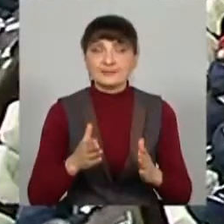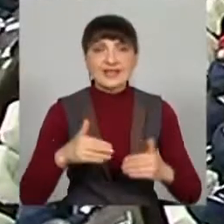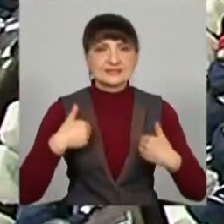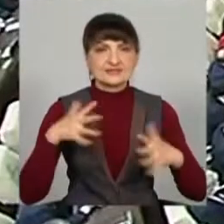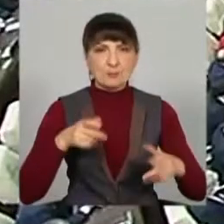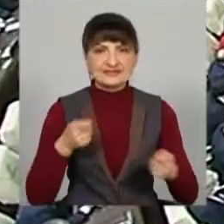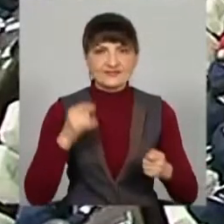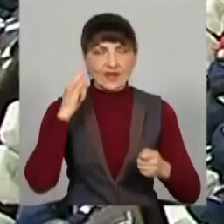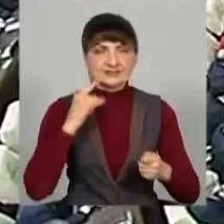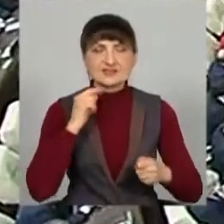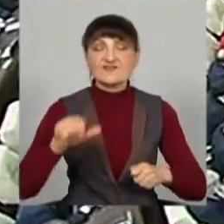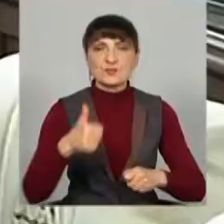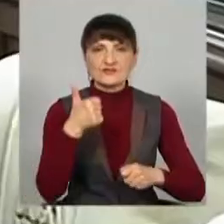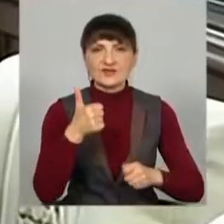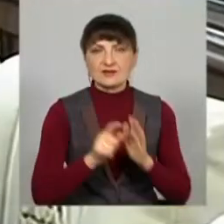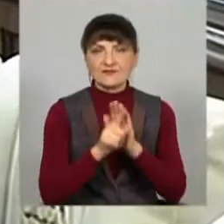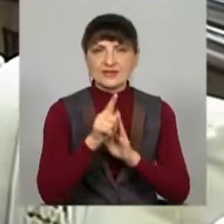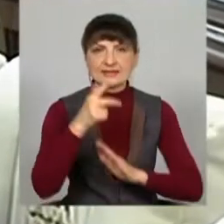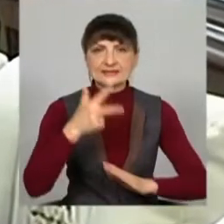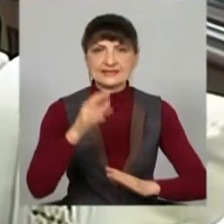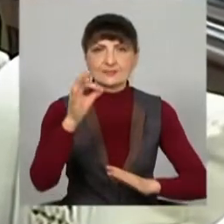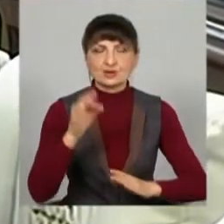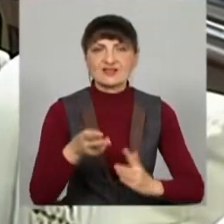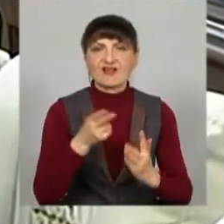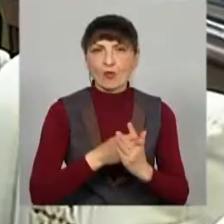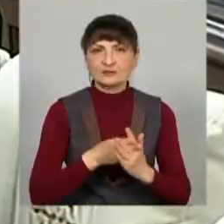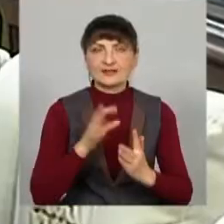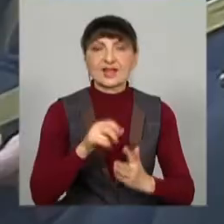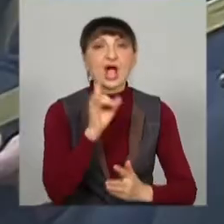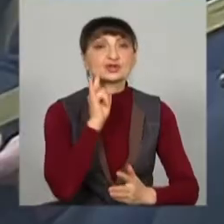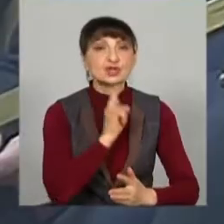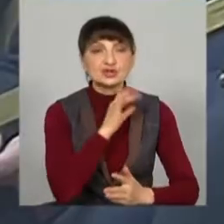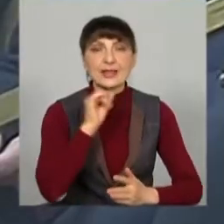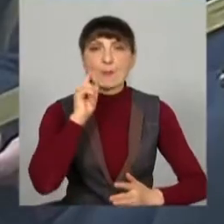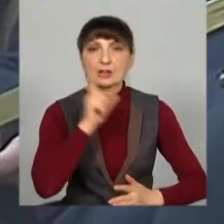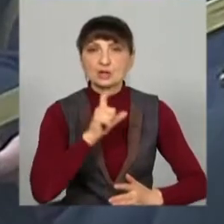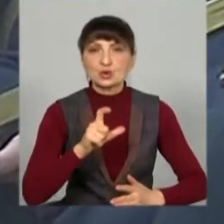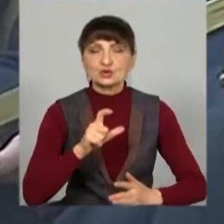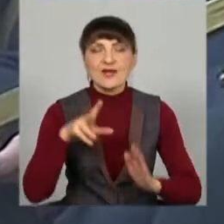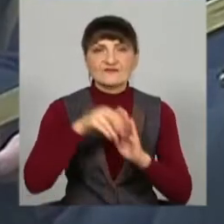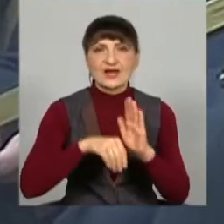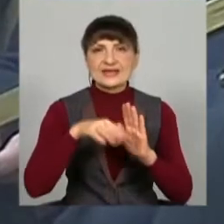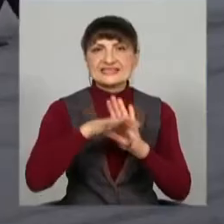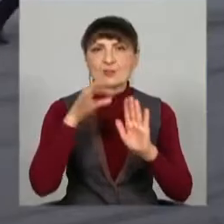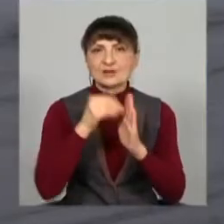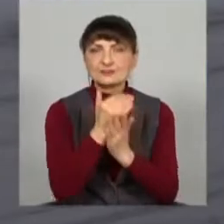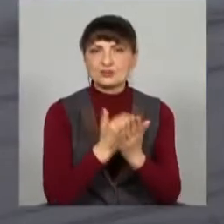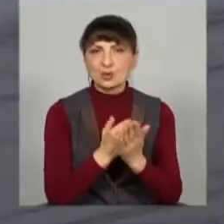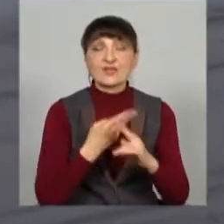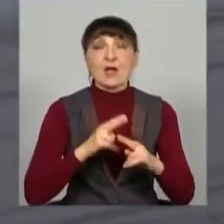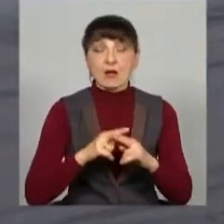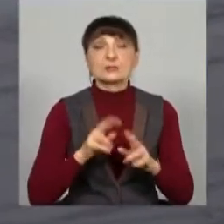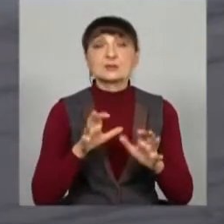президента в Казахстане впервые ввели 30-процентную квоту для женщин и молодежи в избирательных списках. Эти нормы